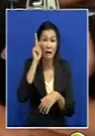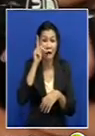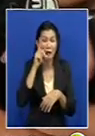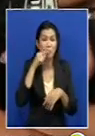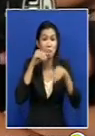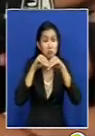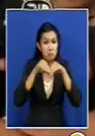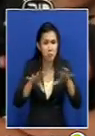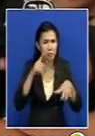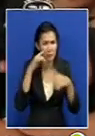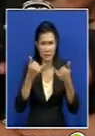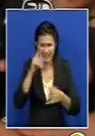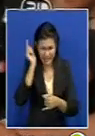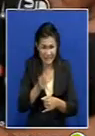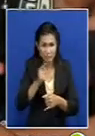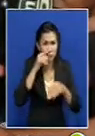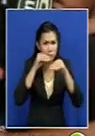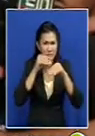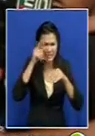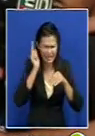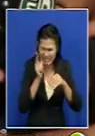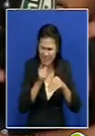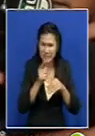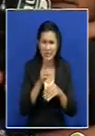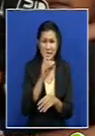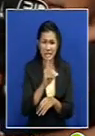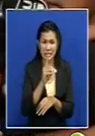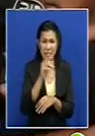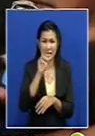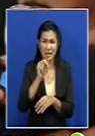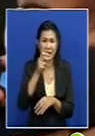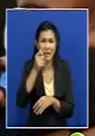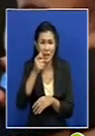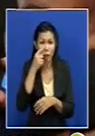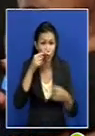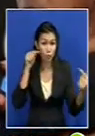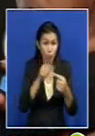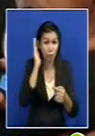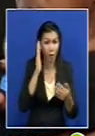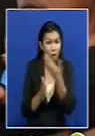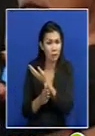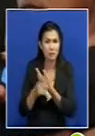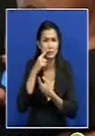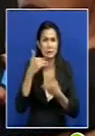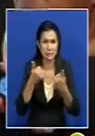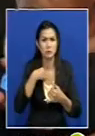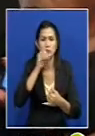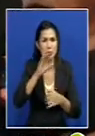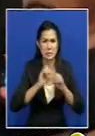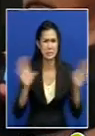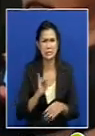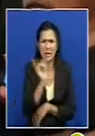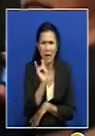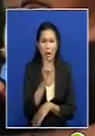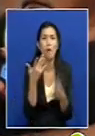ที่คุณนัทว่ายังไม่ทราบเรื่องคือ DNA ตรงกับของพันตำรวจโทบัญญินหรือไม่อันนี้ยังไม่ยืนยันนะครับท้ายที่สุด